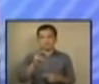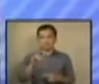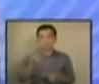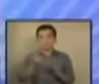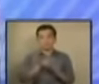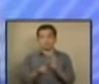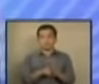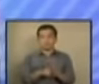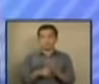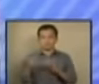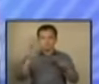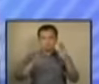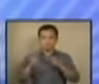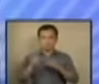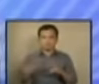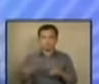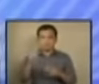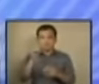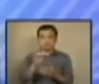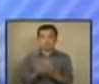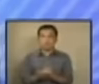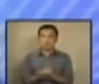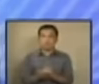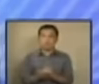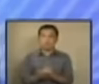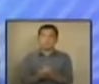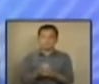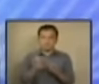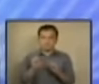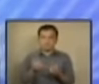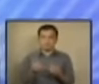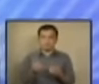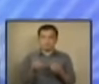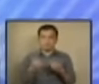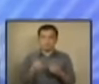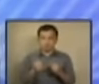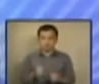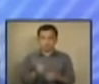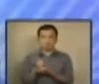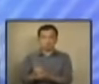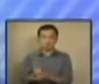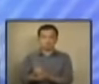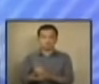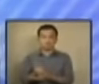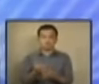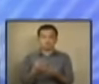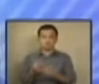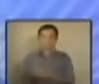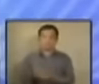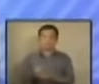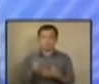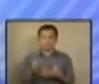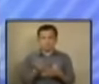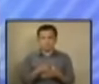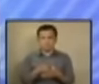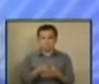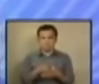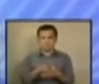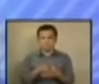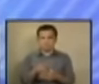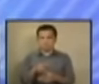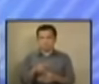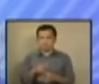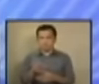dito po sa problema po ni Mrs., marami po tayong pwedeng gawin na tulong sa kanya. Una, obligado po, pwede po namin